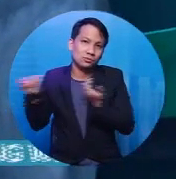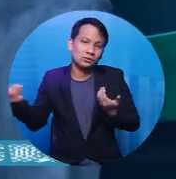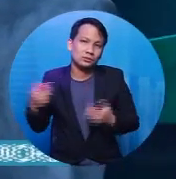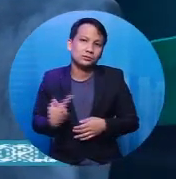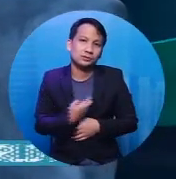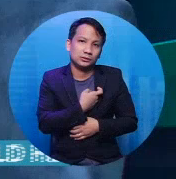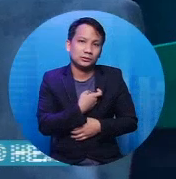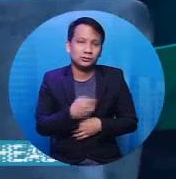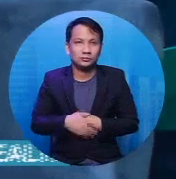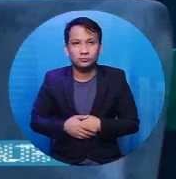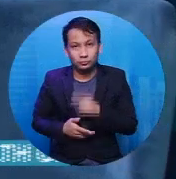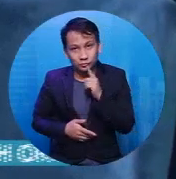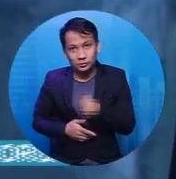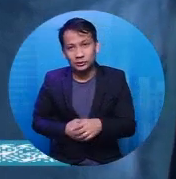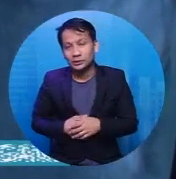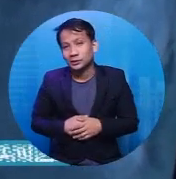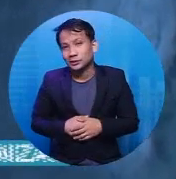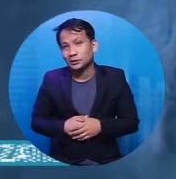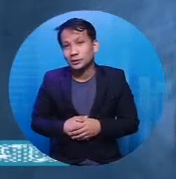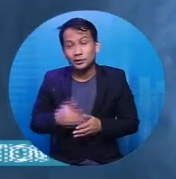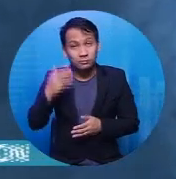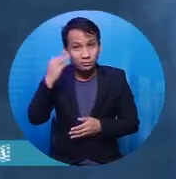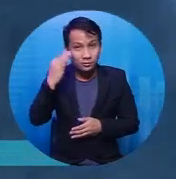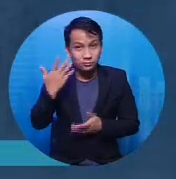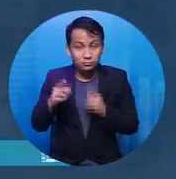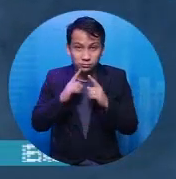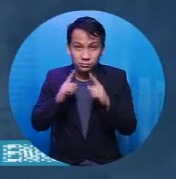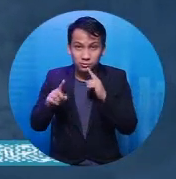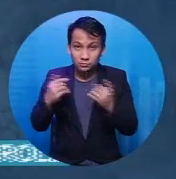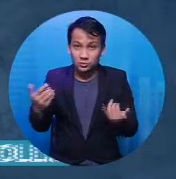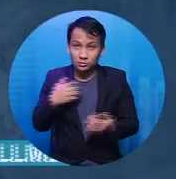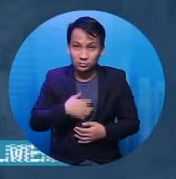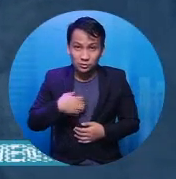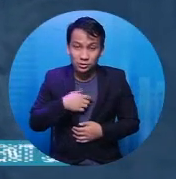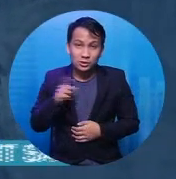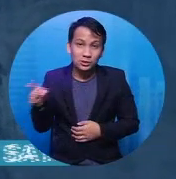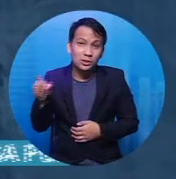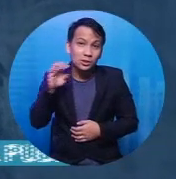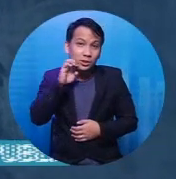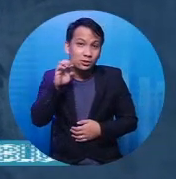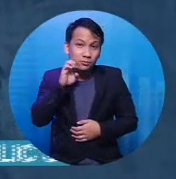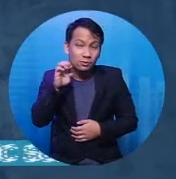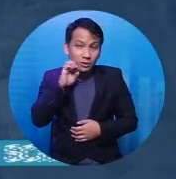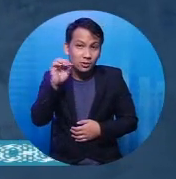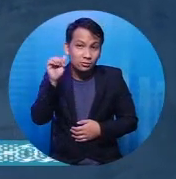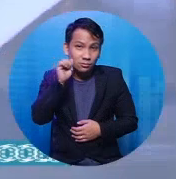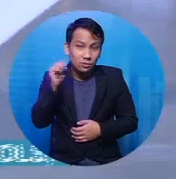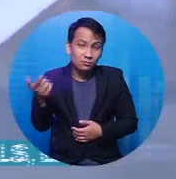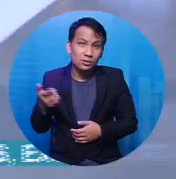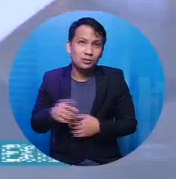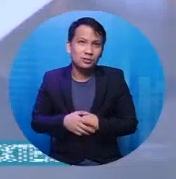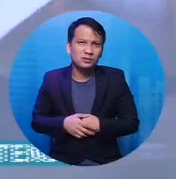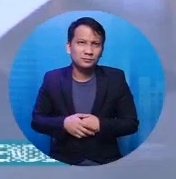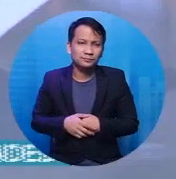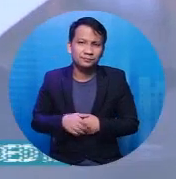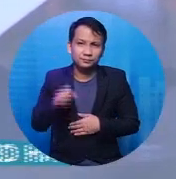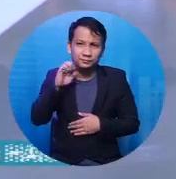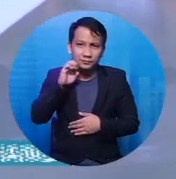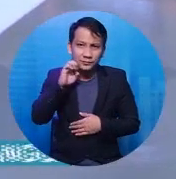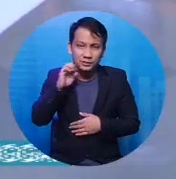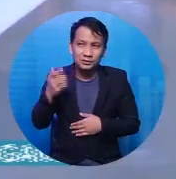po, Kuya Eddie. Makakausap po natin ang nagreklamong si Ma'am Evelyn Antoniano. Miss Evelyn,